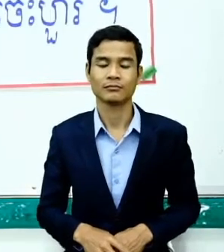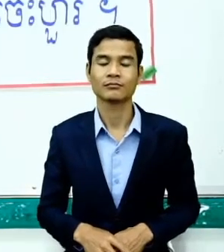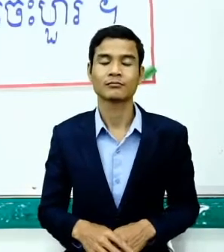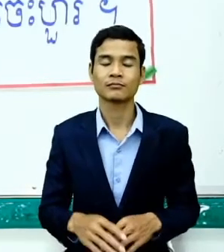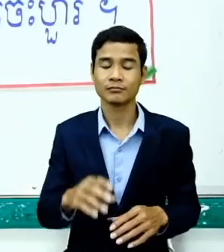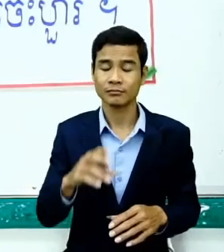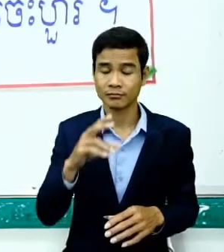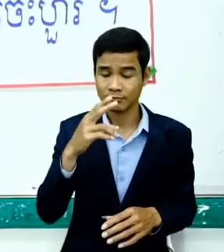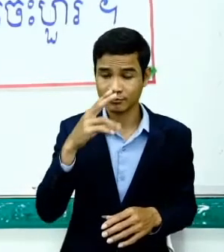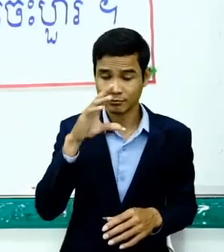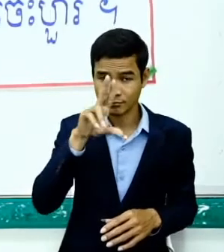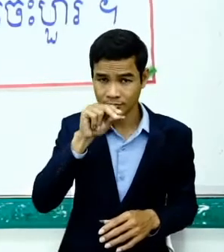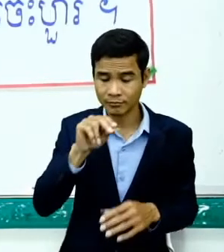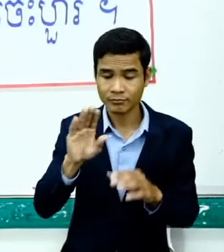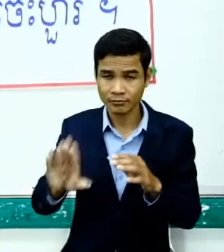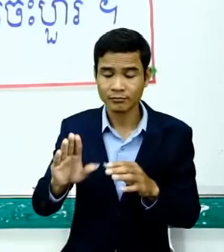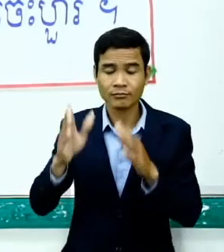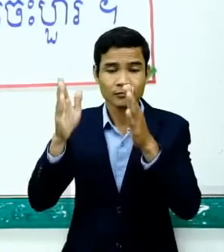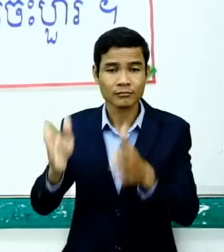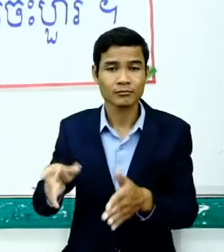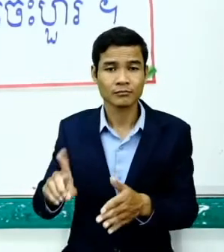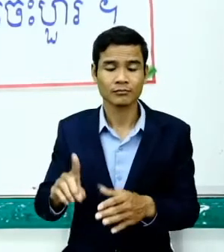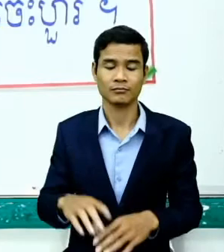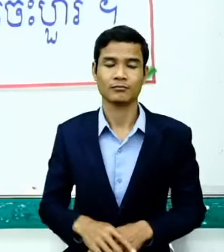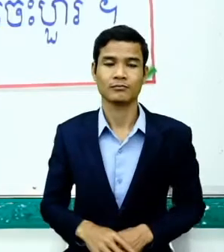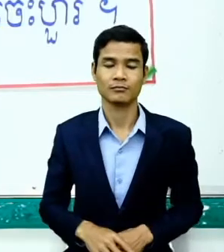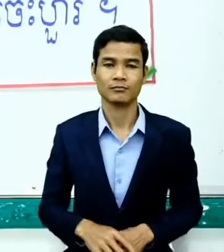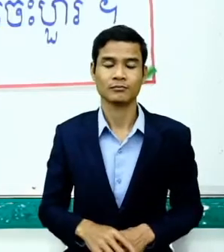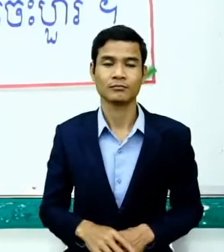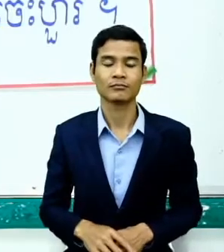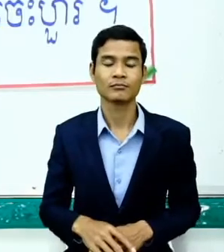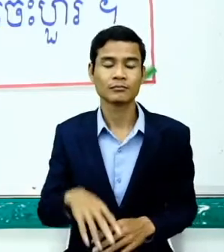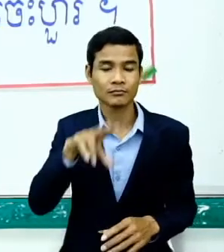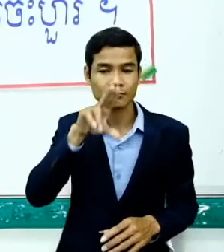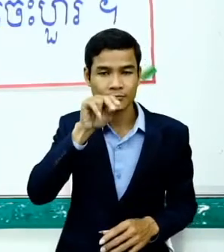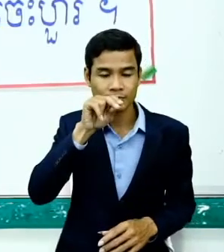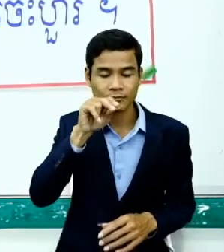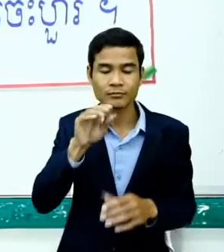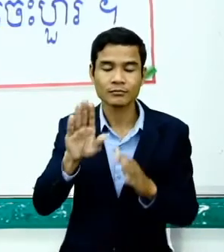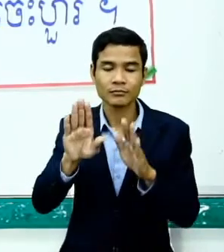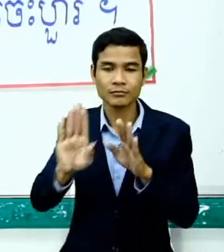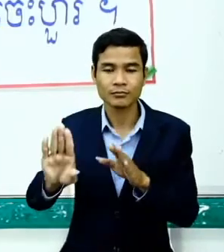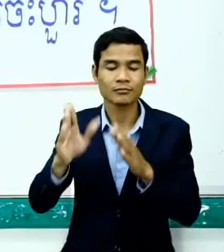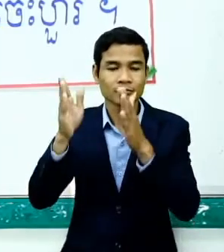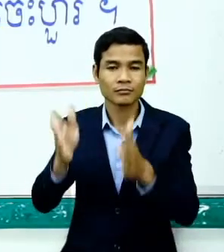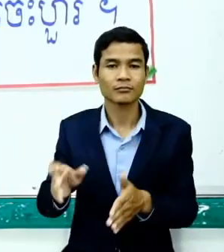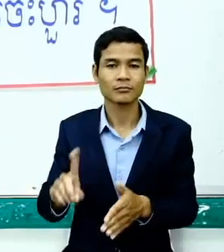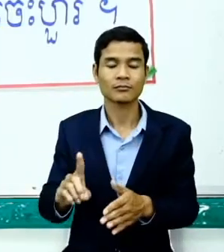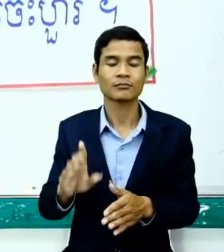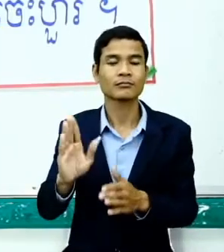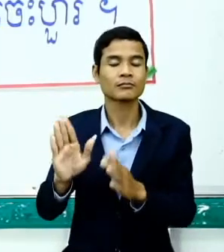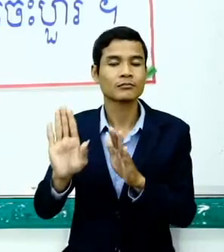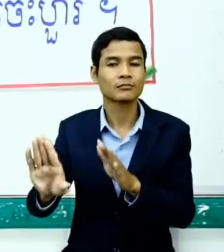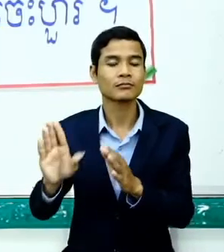កិច្ចការជាទីរបស់នរណាចាកិច្ចការជាទីរបស់នរណាកូន